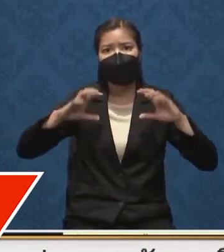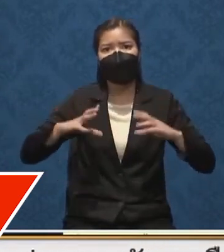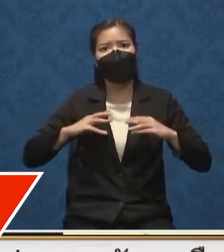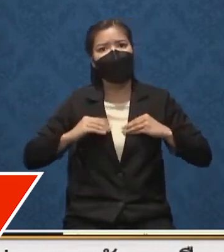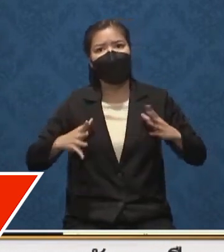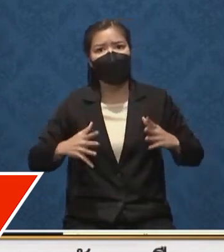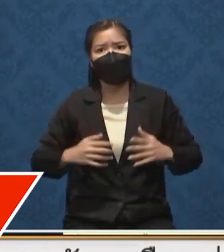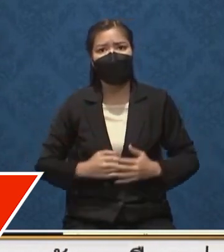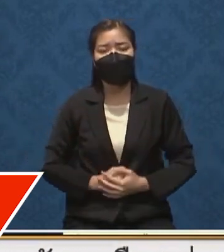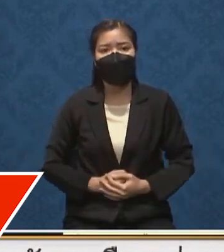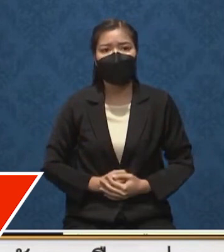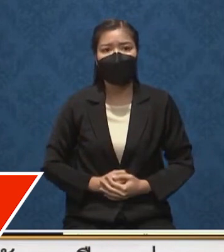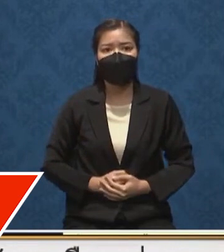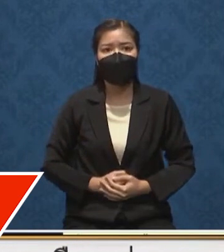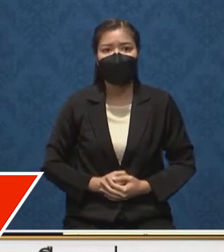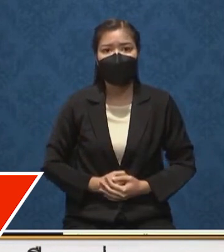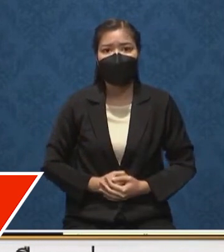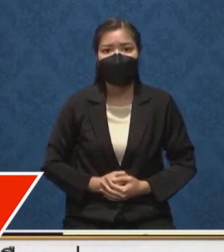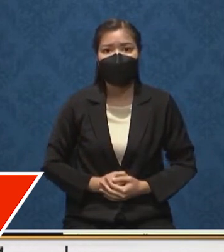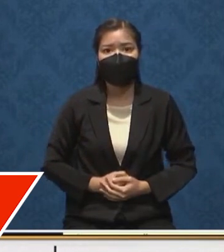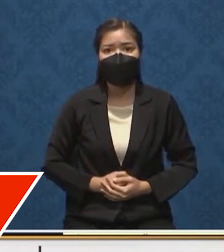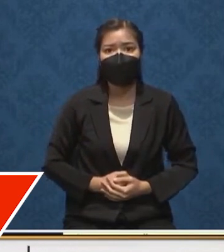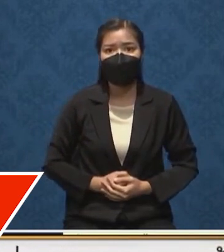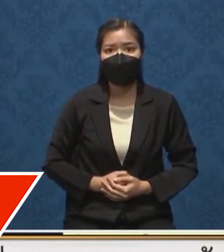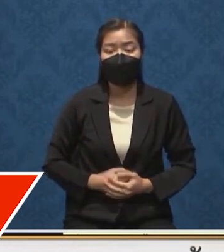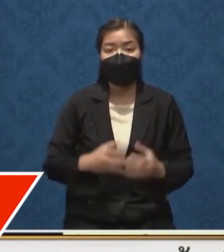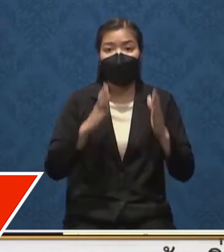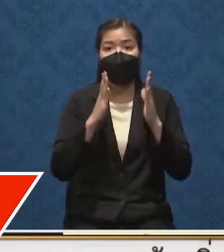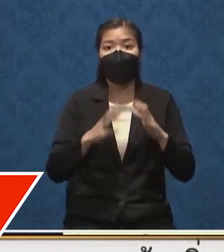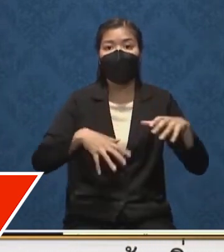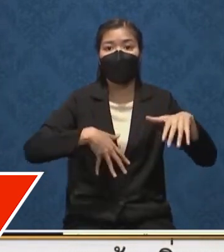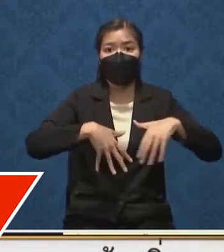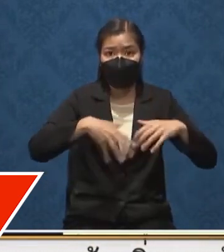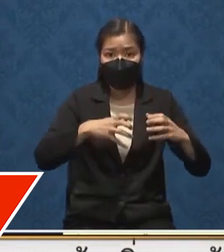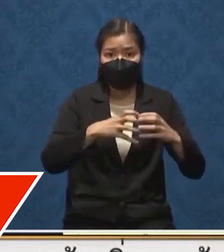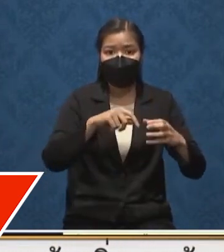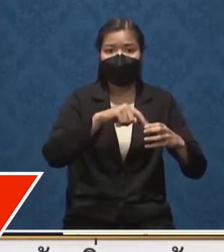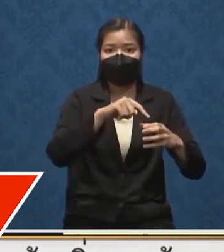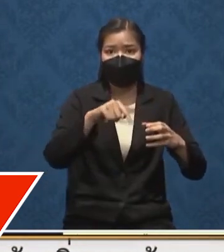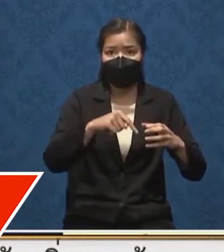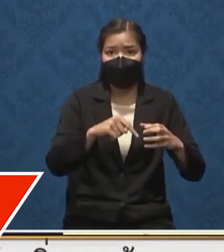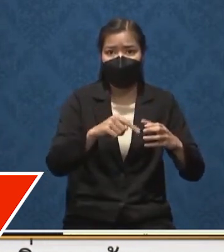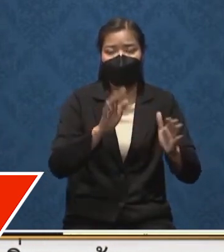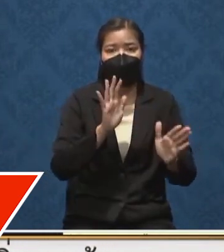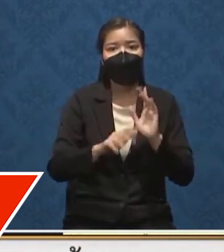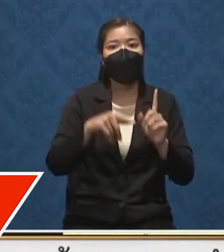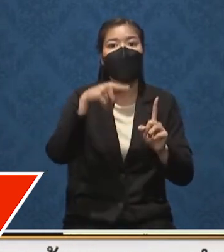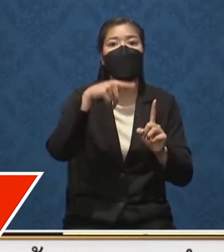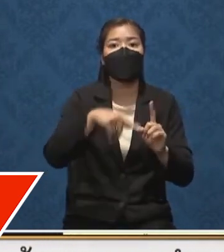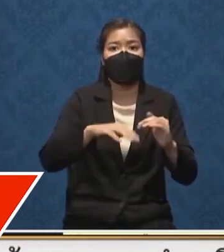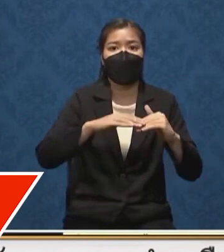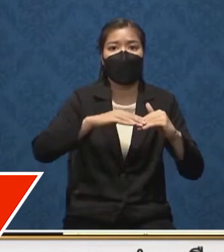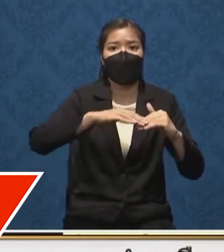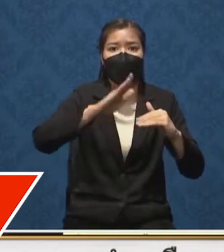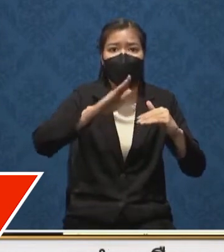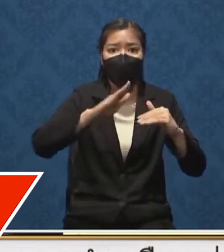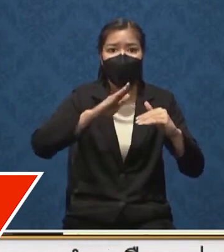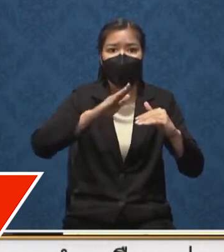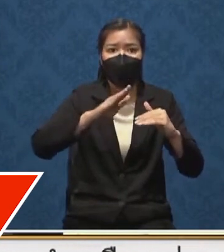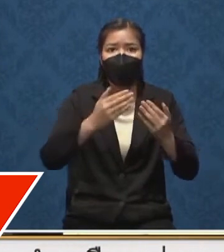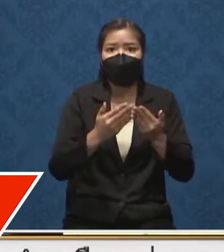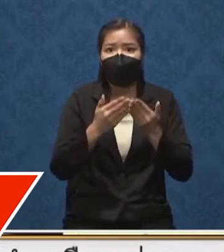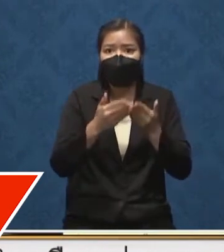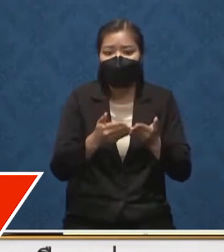ไทยพี่น้องที่อยู่ที่เกาะลีเป๊ะซึ่งเป็นอุรกว้ยพันกว่าคนวันนี้ไม่มีที่แม้กระทั่งจอด